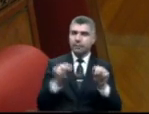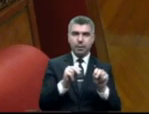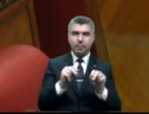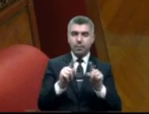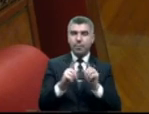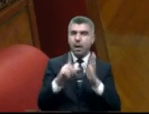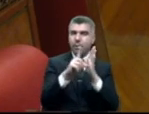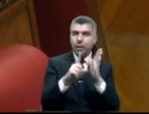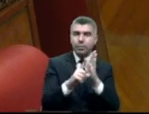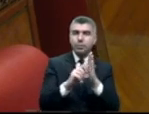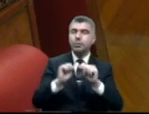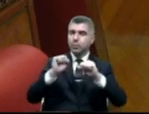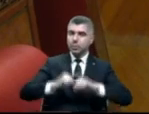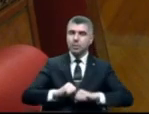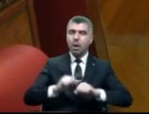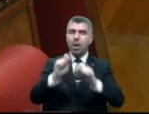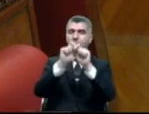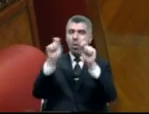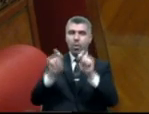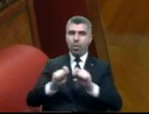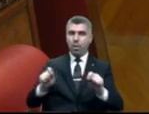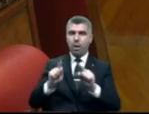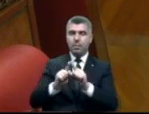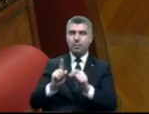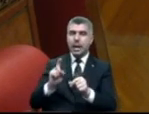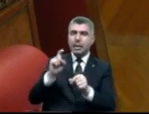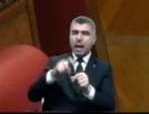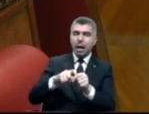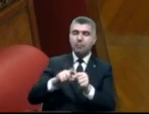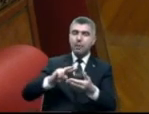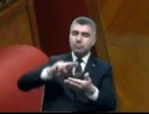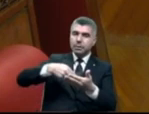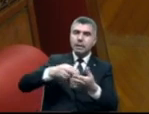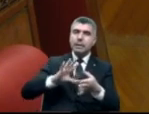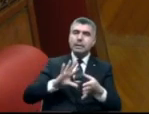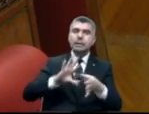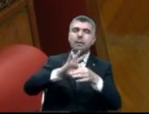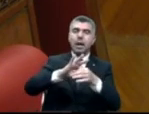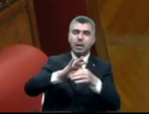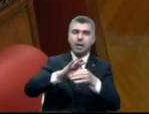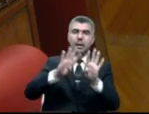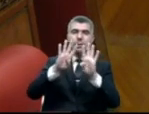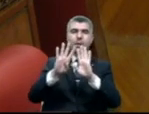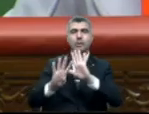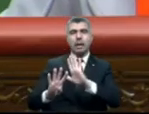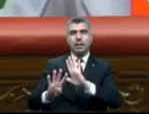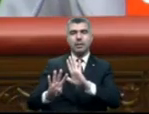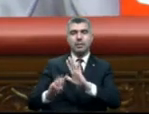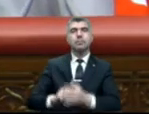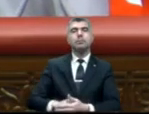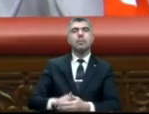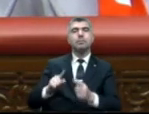تكريس مبدأ الحرية النقابية من خلال التصديق على اتفاقية ذات الصلة، من بينها الاتفاقية رقم 98،